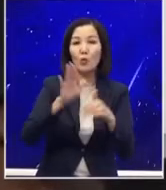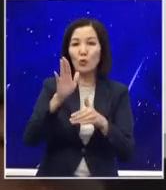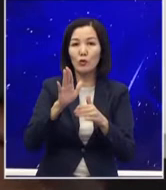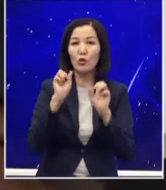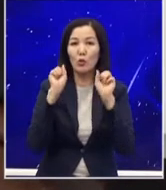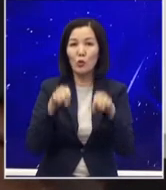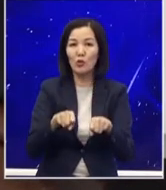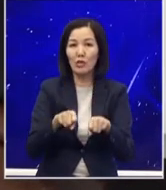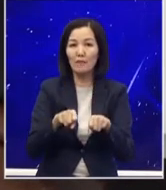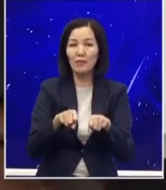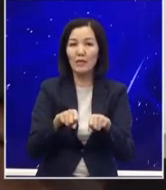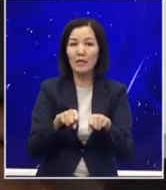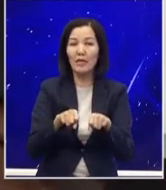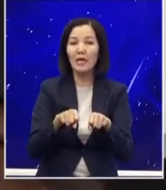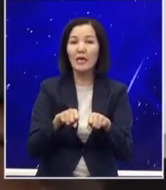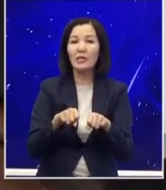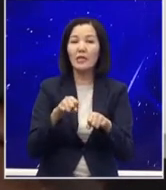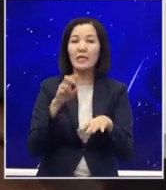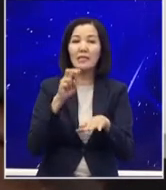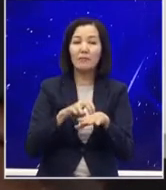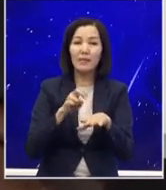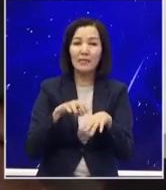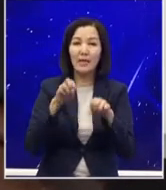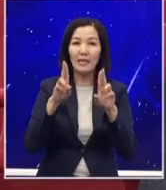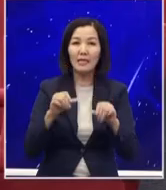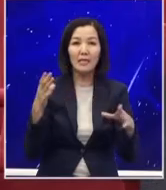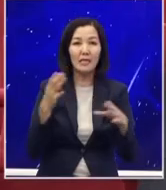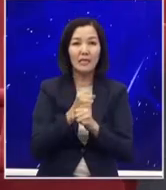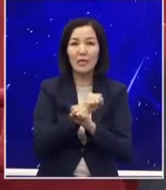қол жетімділігі және мамандар қысқартылмауы.